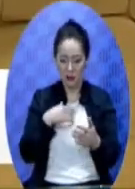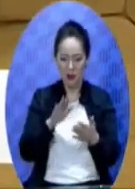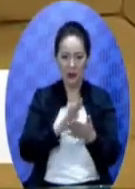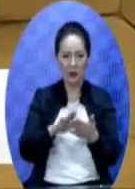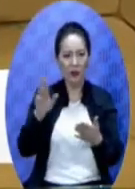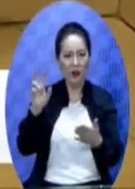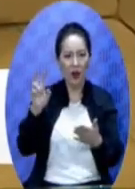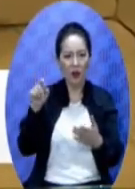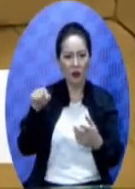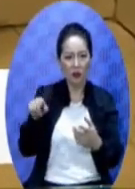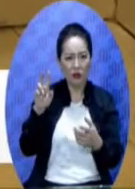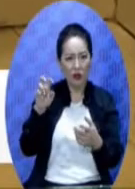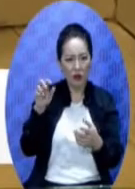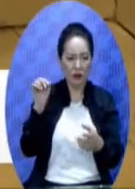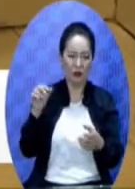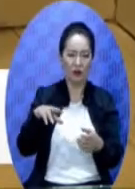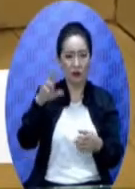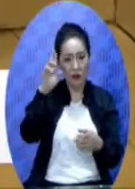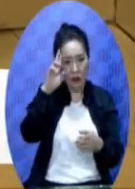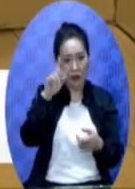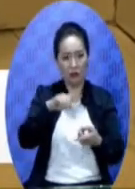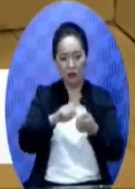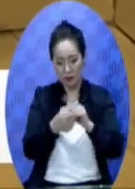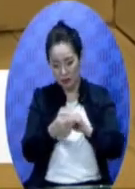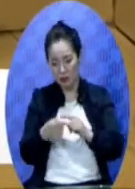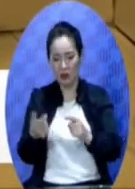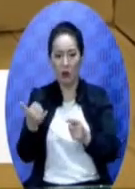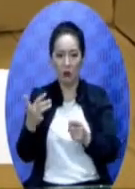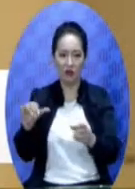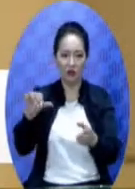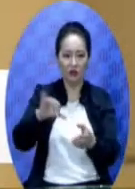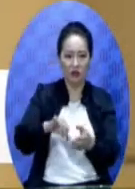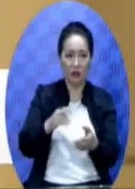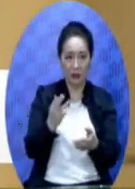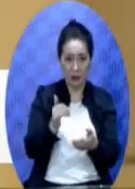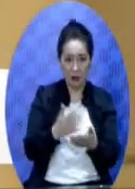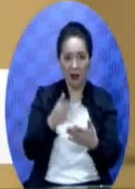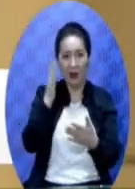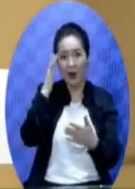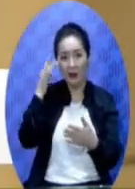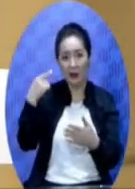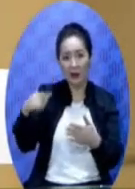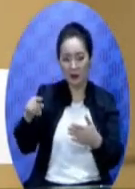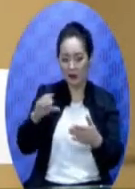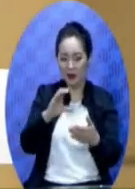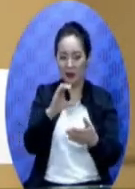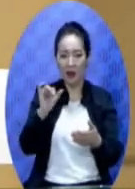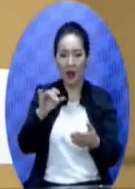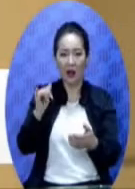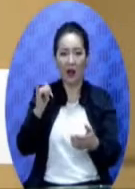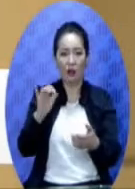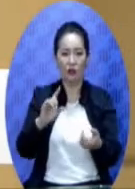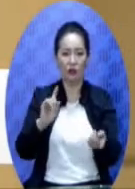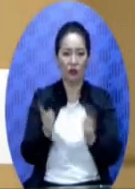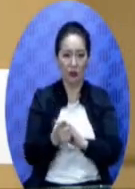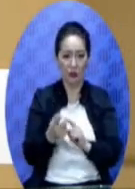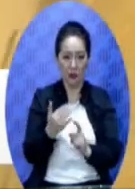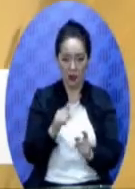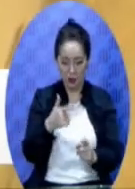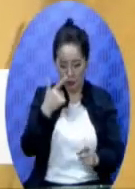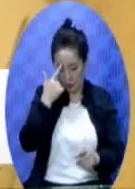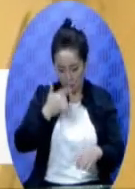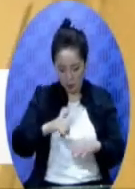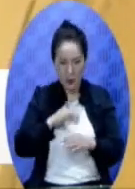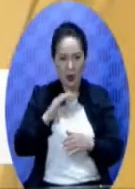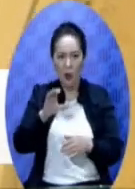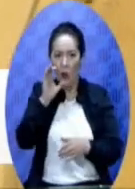цэврийн өрөөндөө хэрэглэдэг. Үүн дотроо бие засахтаа зарцуулдаг ус нь баггүй үе гизэлдэг байна. Гадны улс орнууд энэ хэрэглээг саарал усаар шийдсэн байдаг. Гэтэл манай